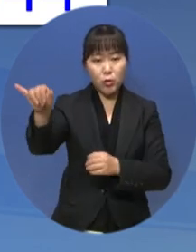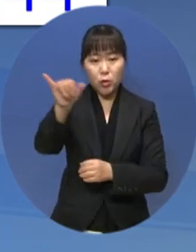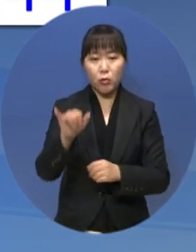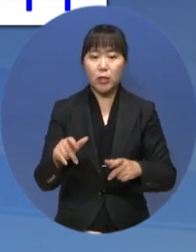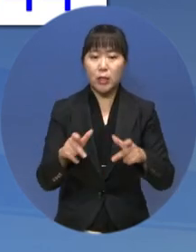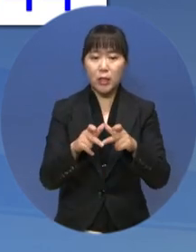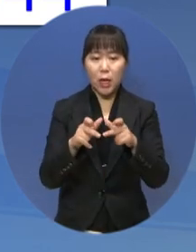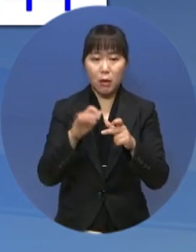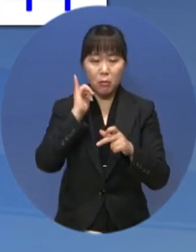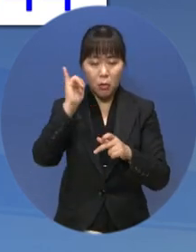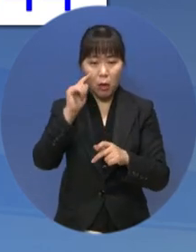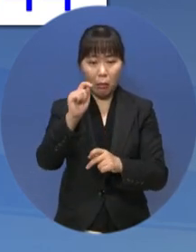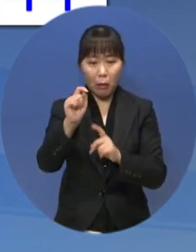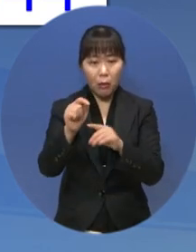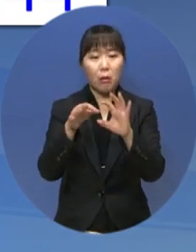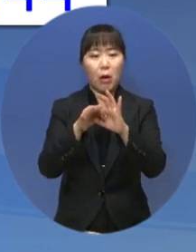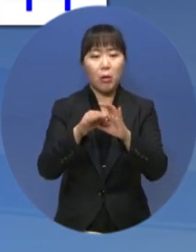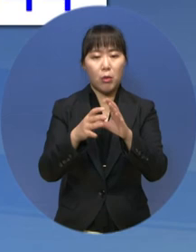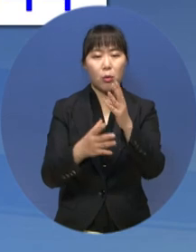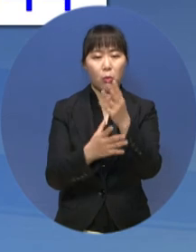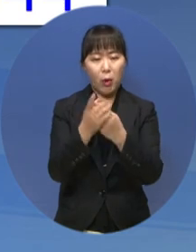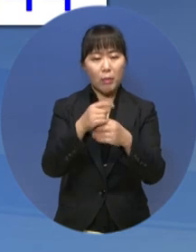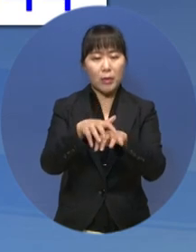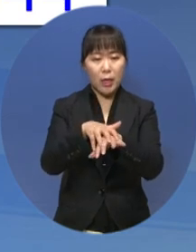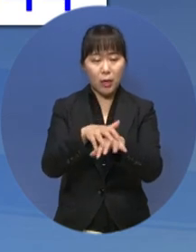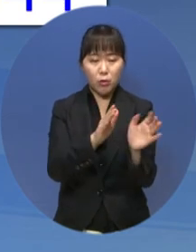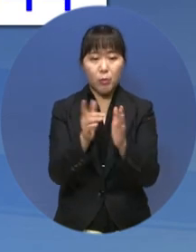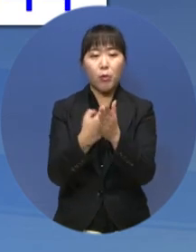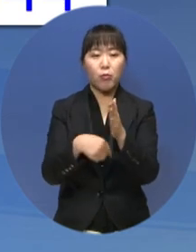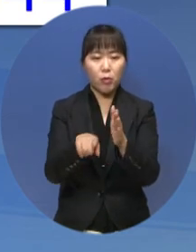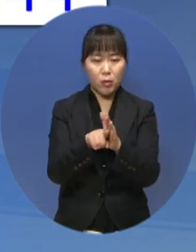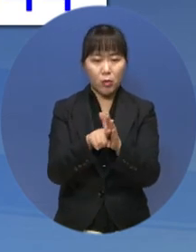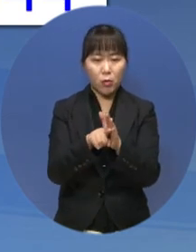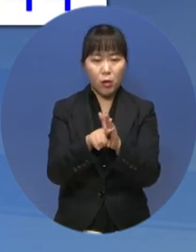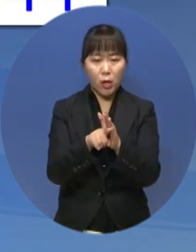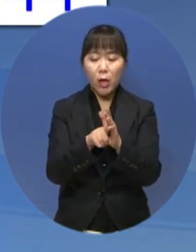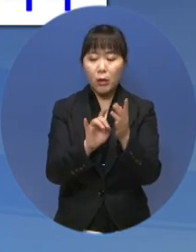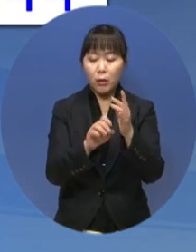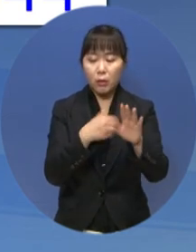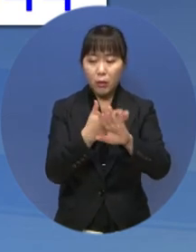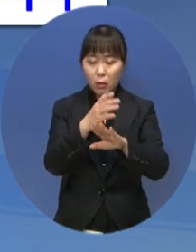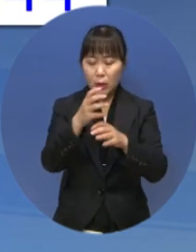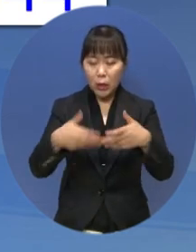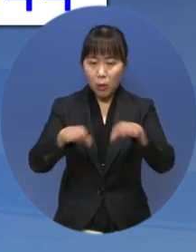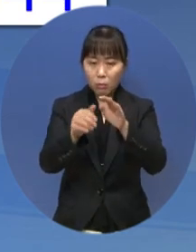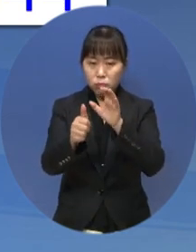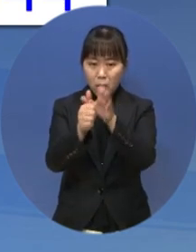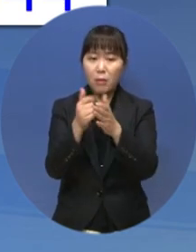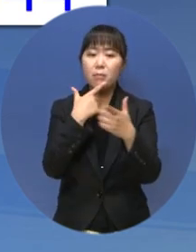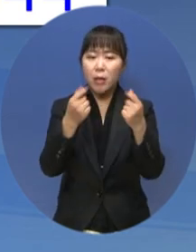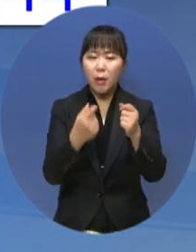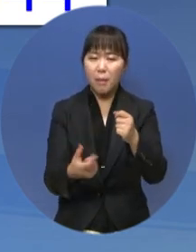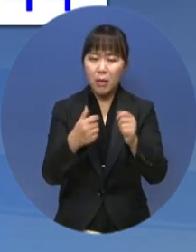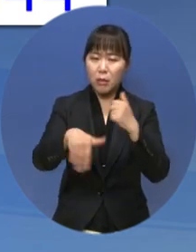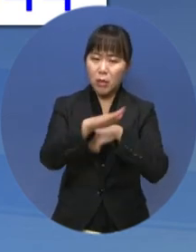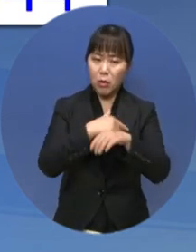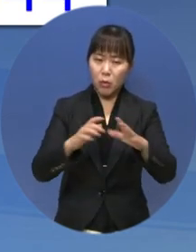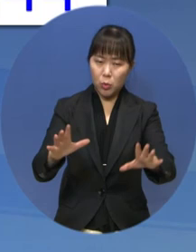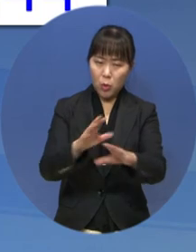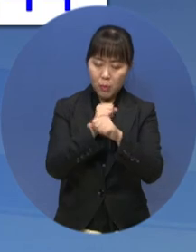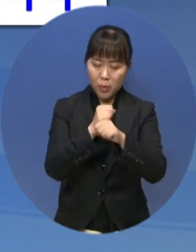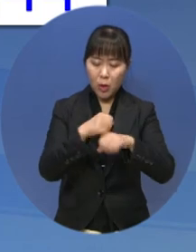전국장애인 콜택시 통합체계를 마련하기 위해 용역을 진행하고 있는 것으로 알고 있는데 빠른 시일 내에 이를